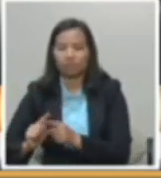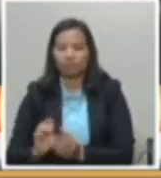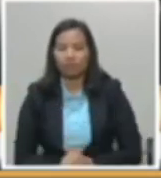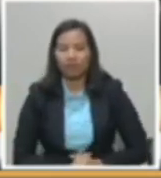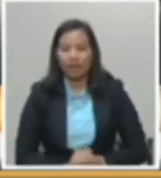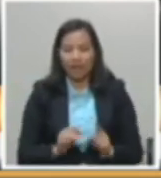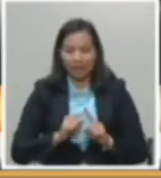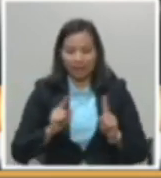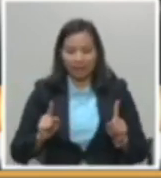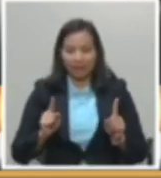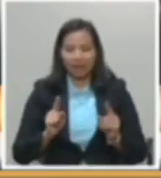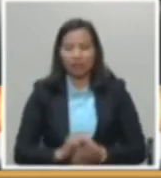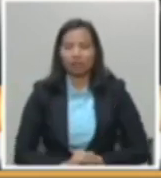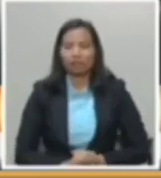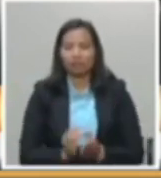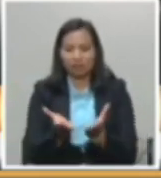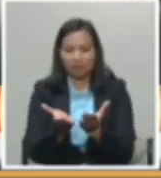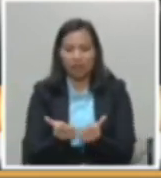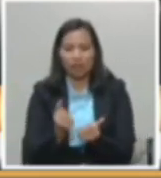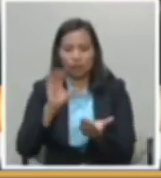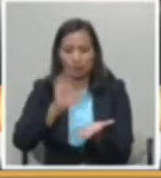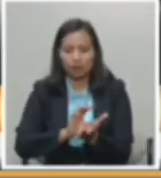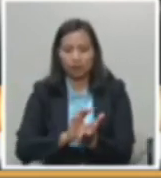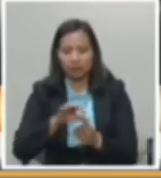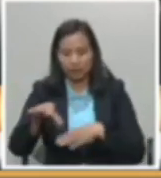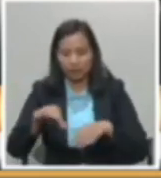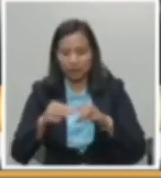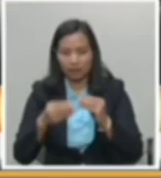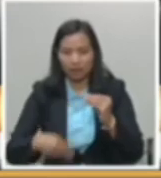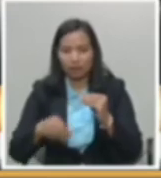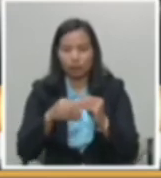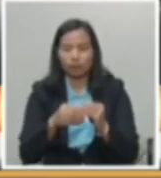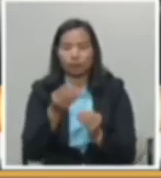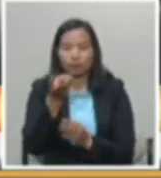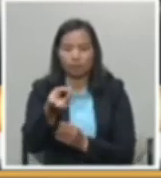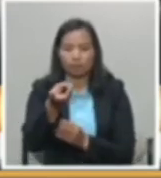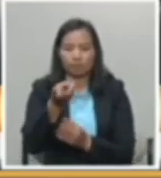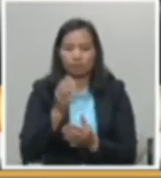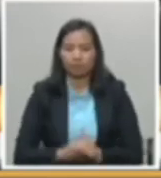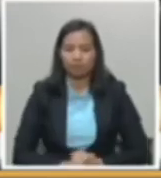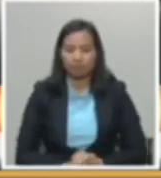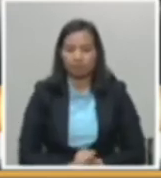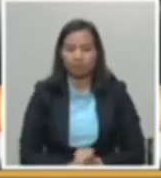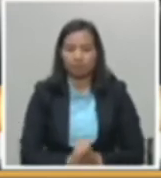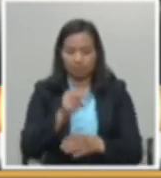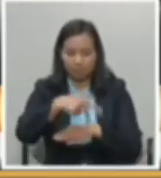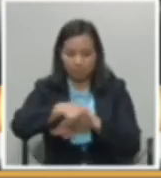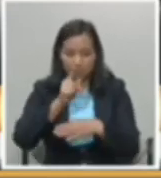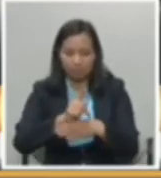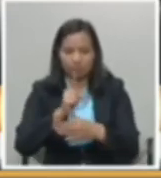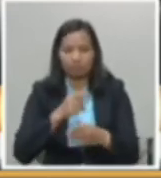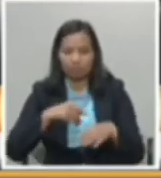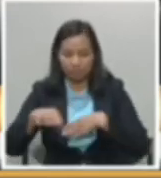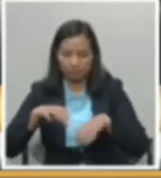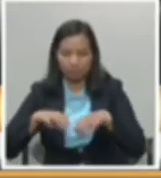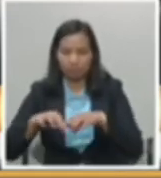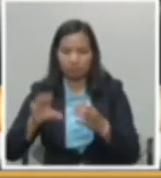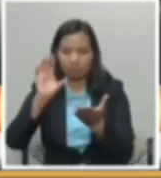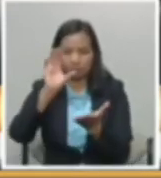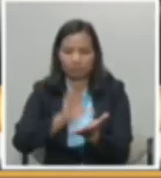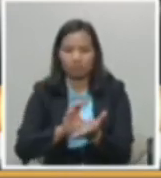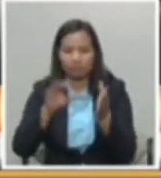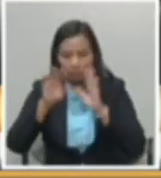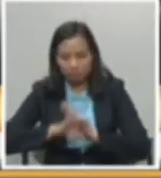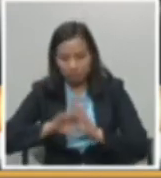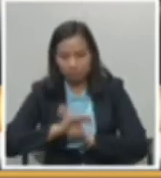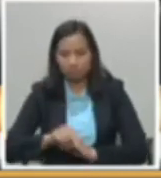ฏว่าได้รับการจัดสรรงบประมาณเพิ่มขึ้นเพียงเล็กน้อยค่ะท่านประธานที่เคารพคะการจัดสรรงบประมาณในลักษณะ